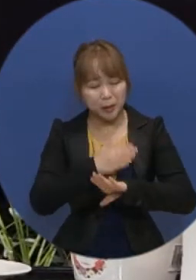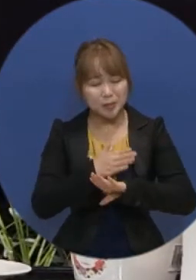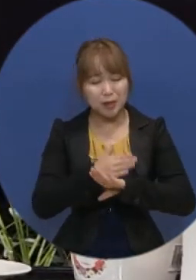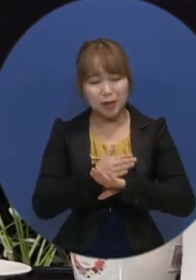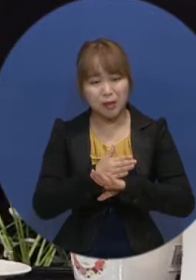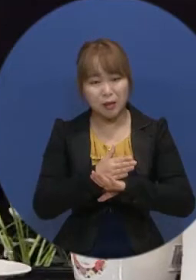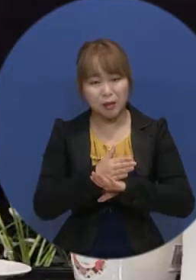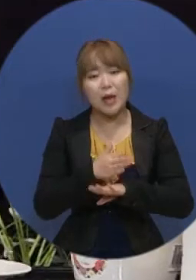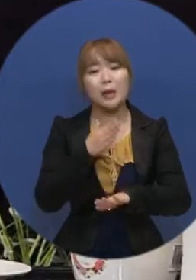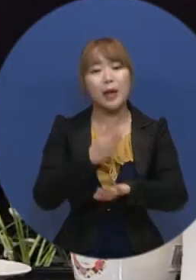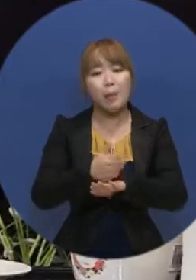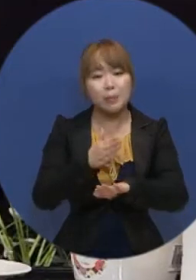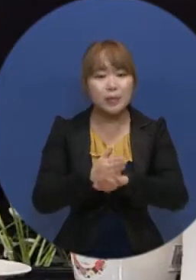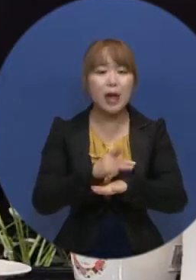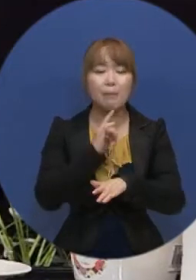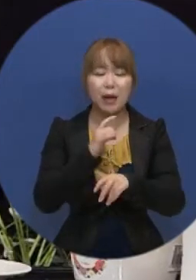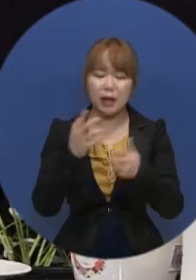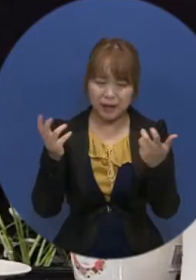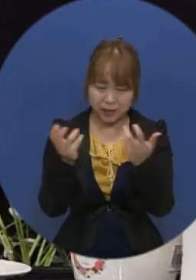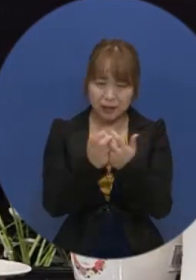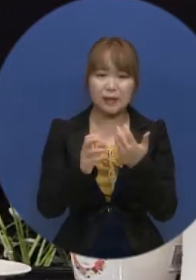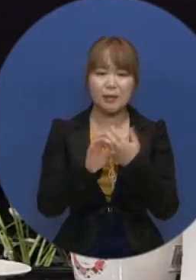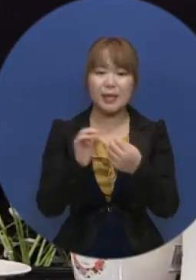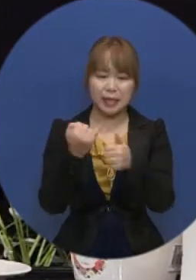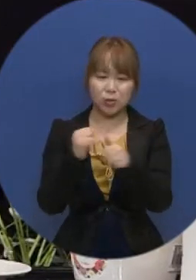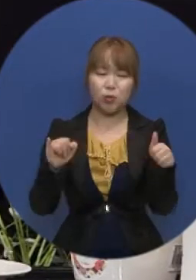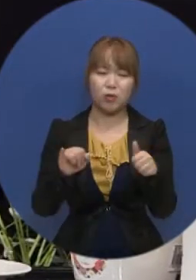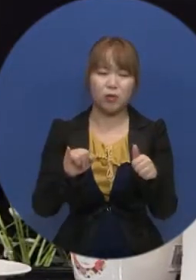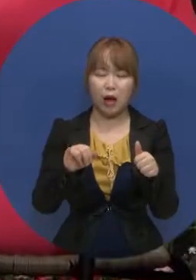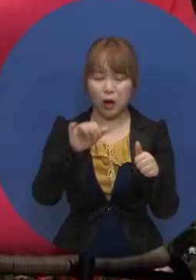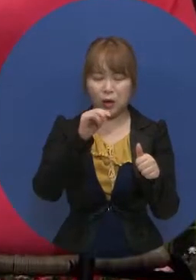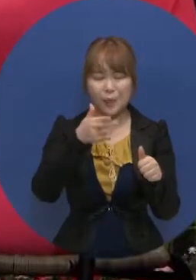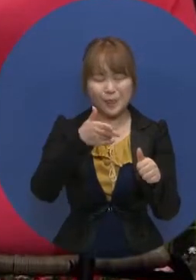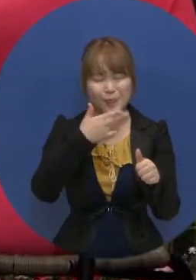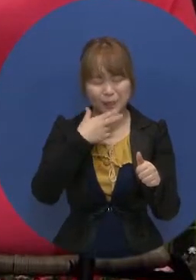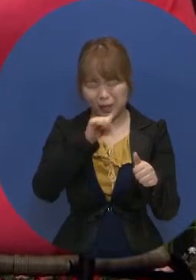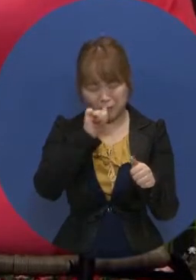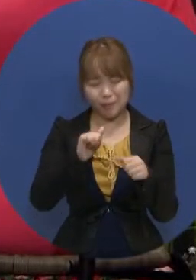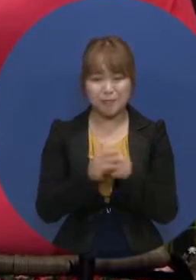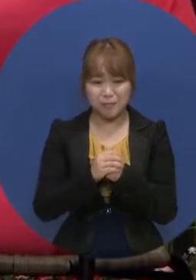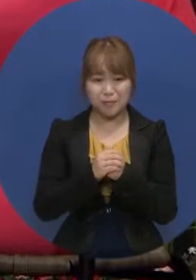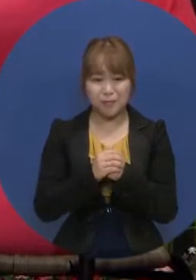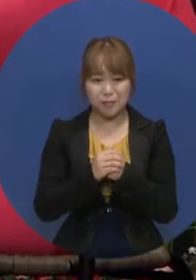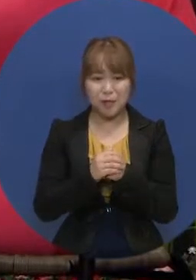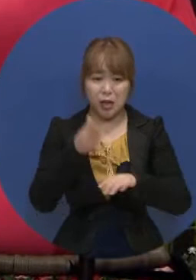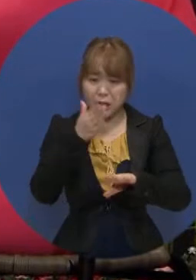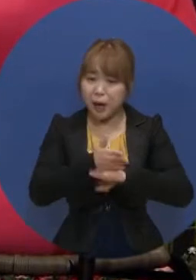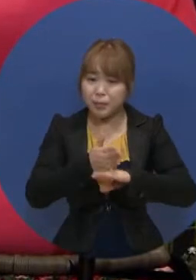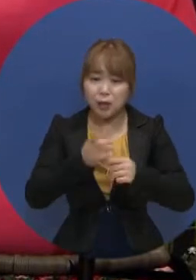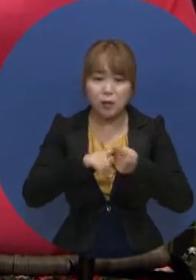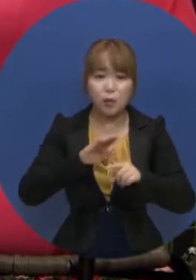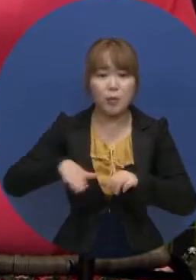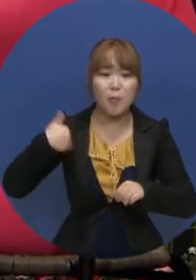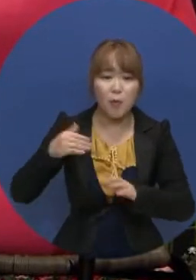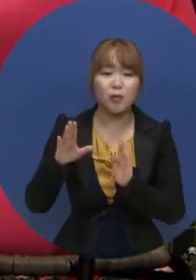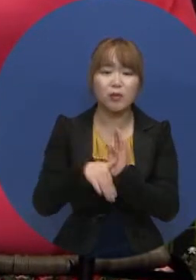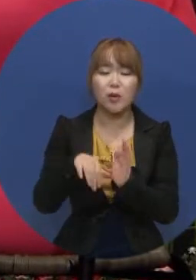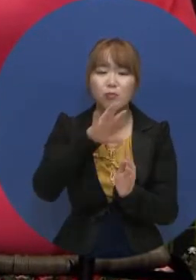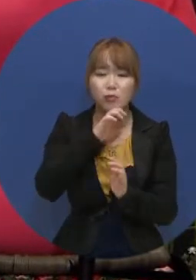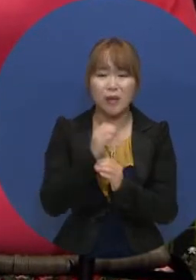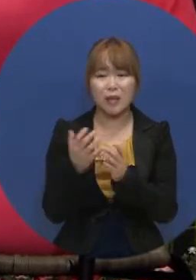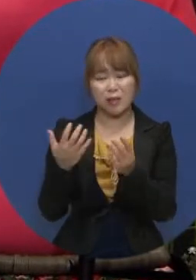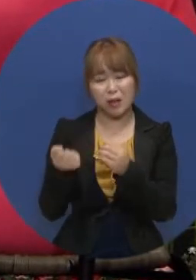네네. 감사만 넘치면은 네네. 이혼 절대 있을 수 없습니다. 감사할지 모를 때 이제 그런 불만이